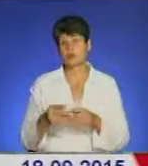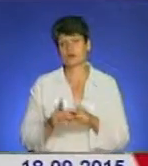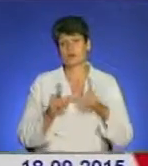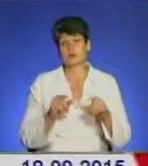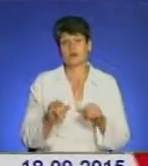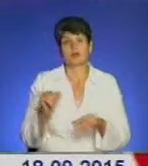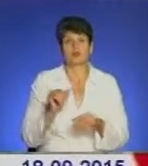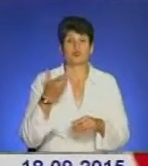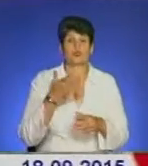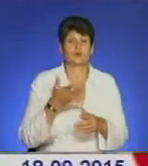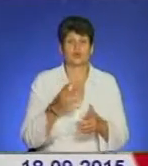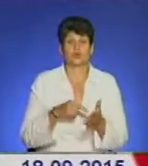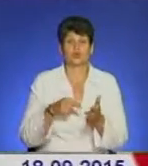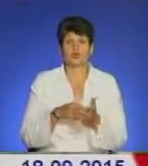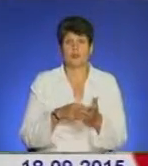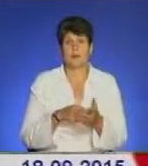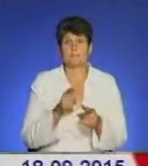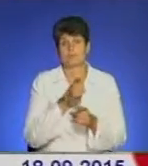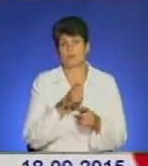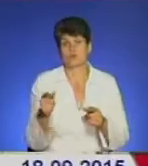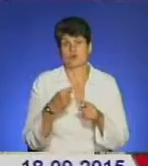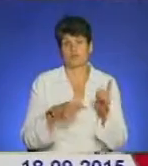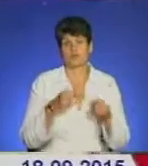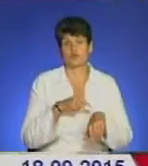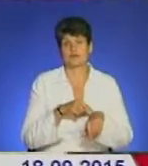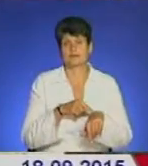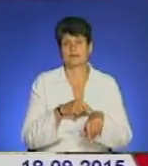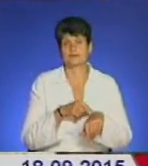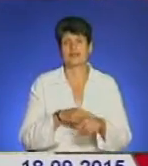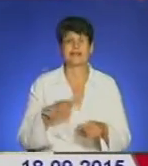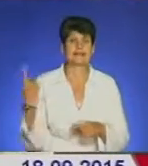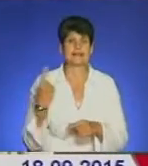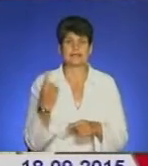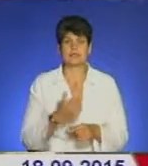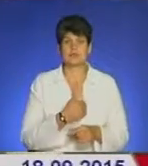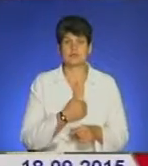місті з будь-якої точки, в будь-яку точку протягом півгодини можна добратися. Єдине побажання